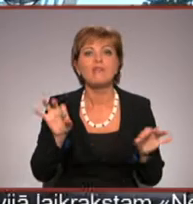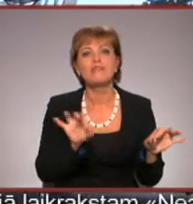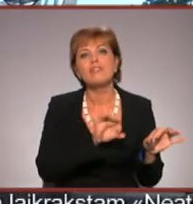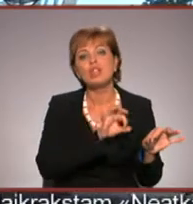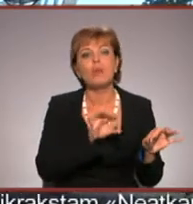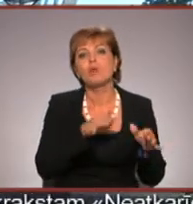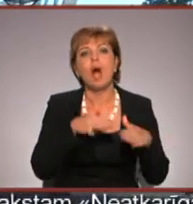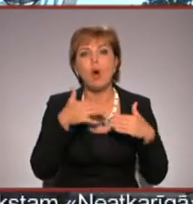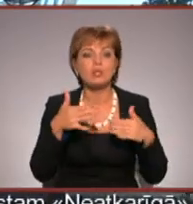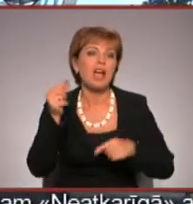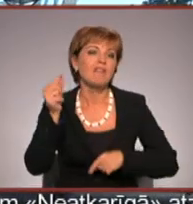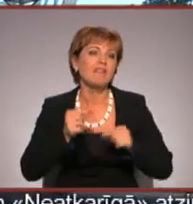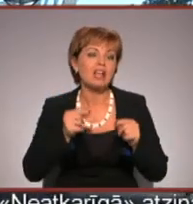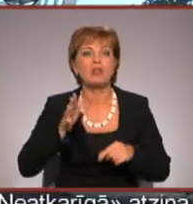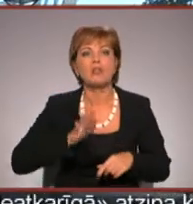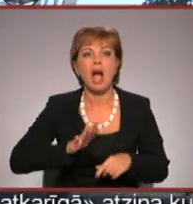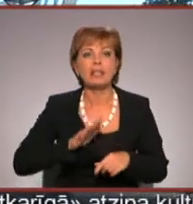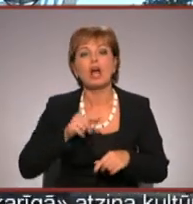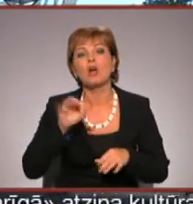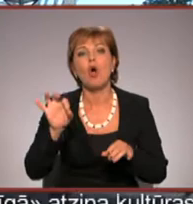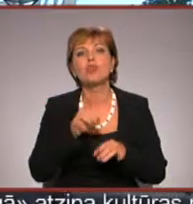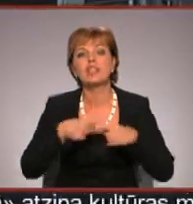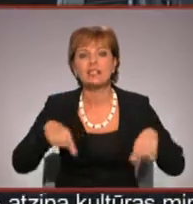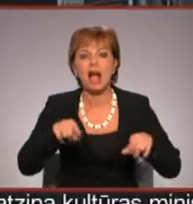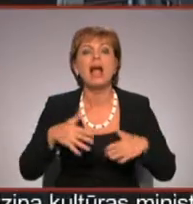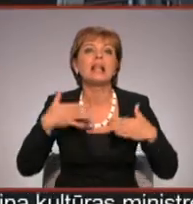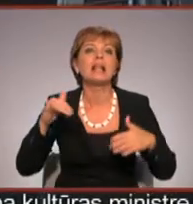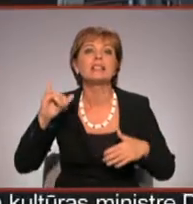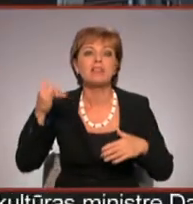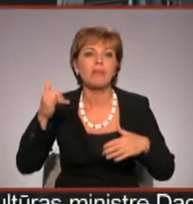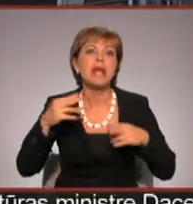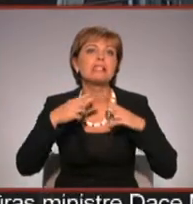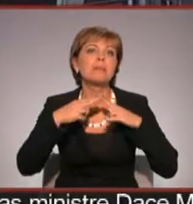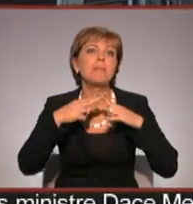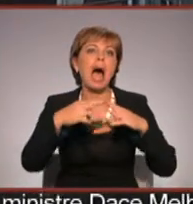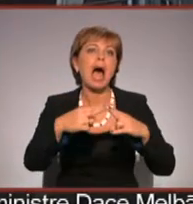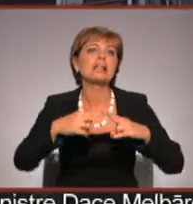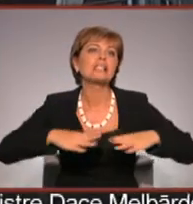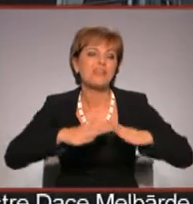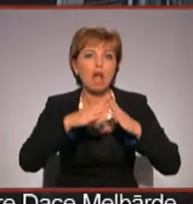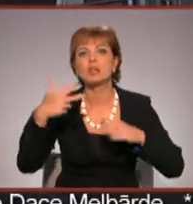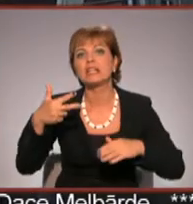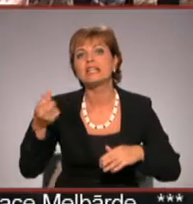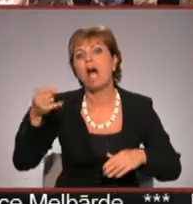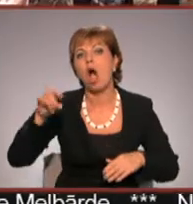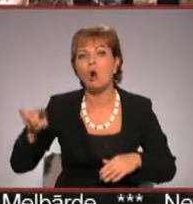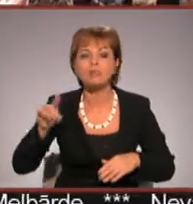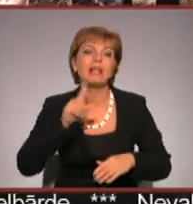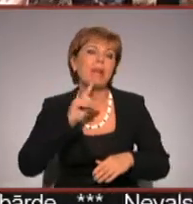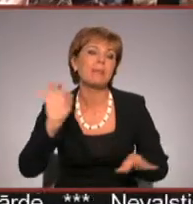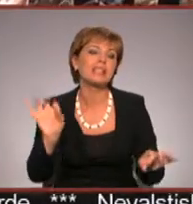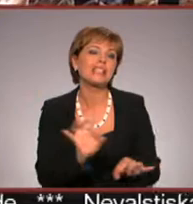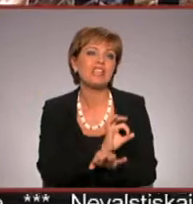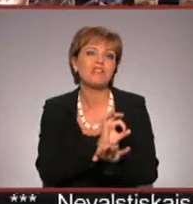ko. Festivāls aizrit gaidot koncertzālu Lielais dzinters, svinot ēkas spārsvētkus. 30. augustā Liepājas simfoniskais